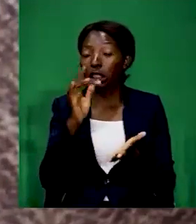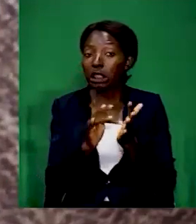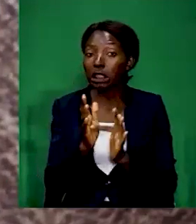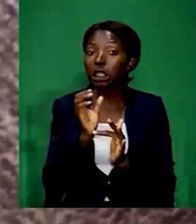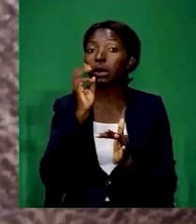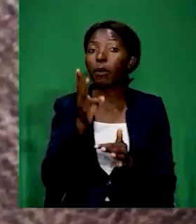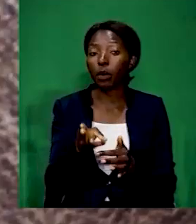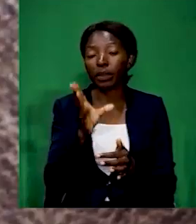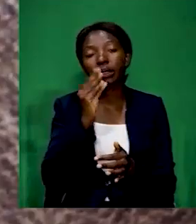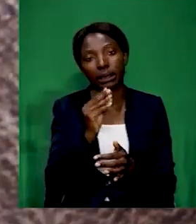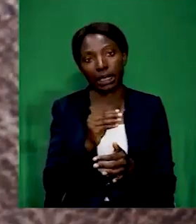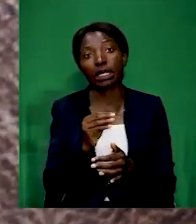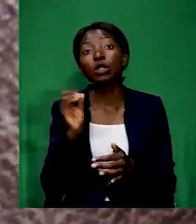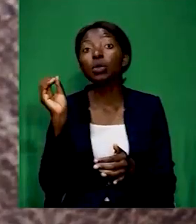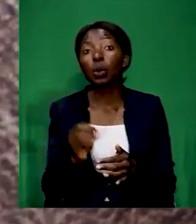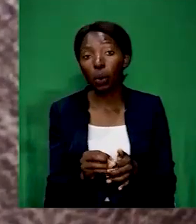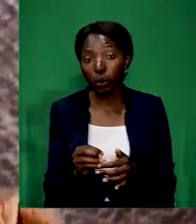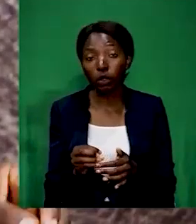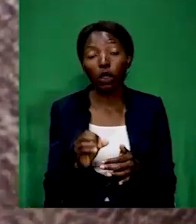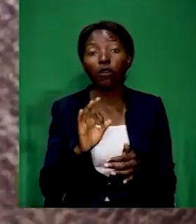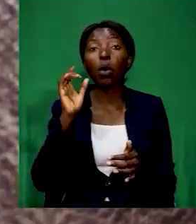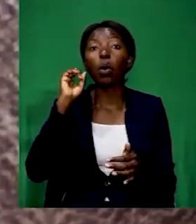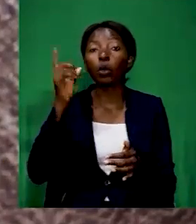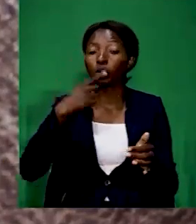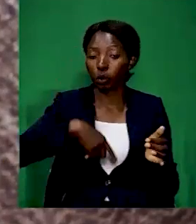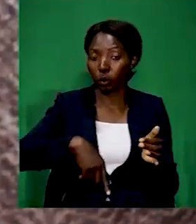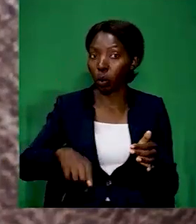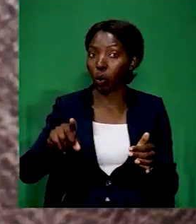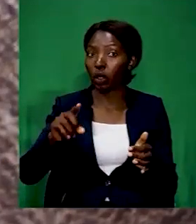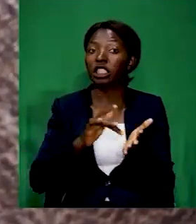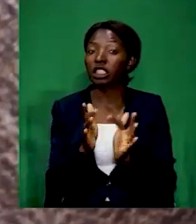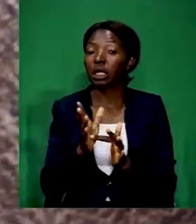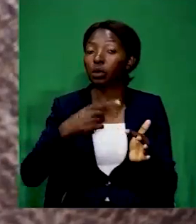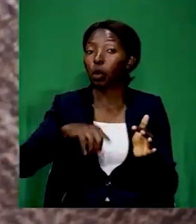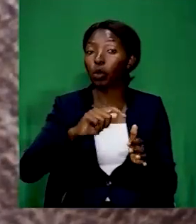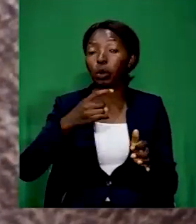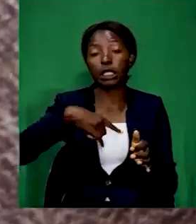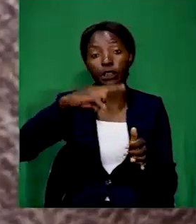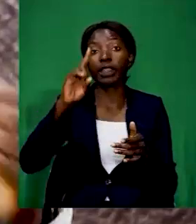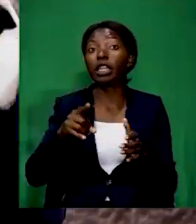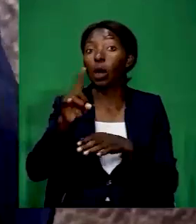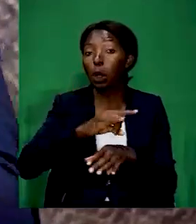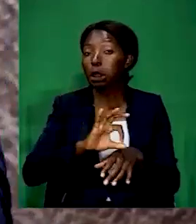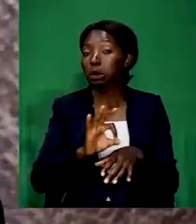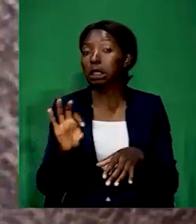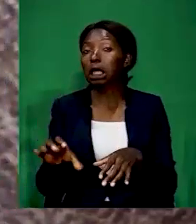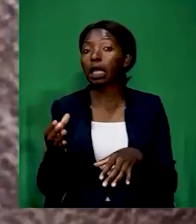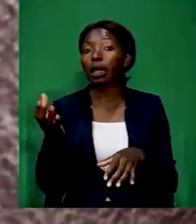achitsidza. Anoti zvakanaka kuti ndiende. Kuti mweya mutsvene auya. Iye kana